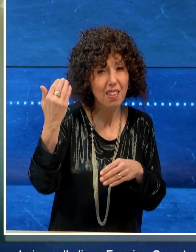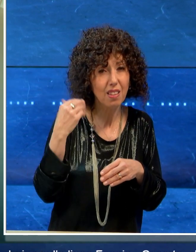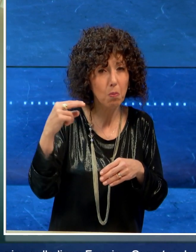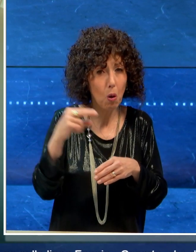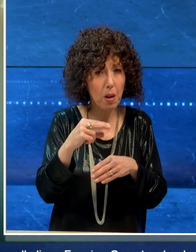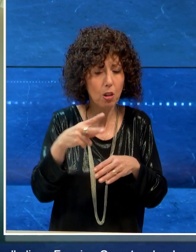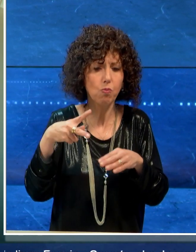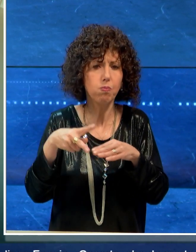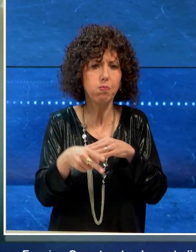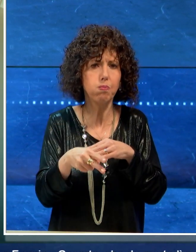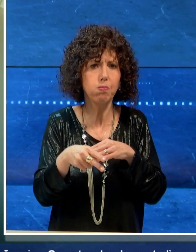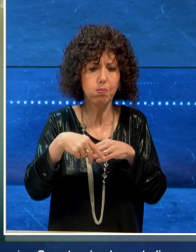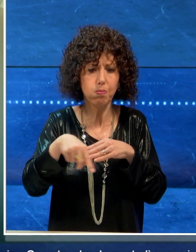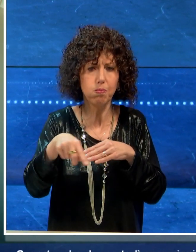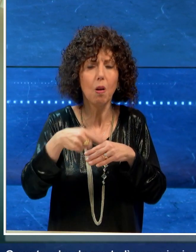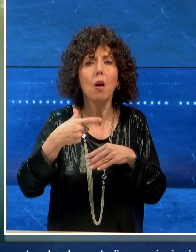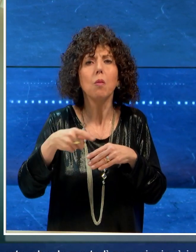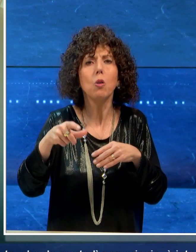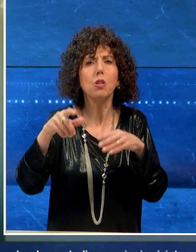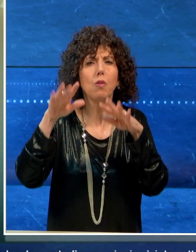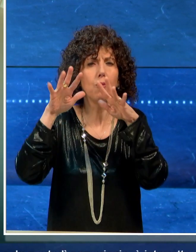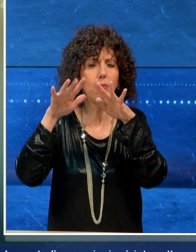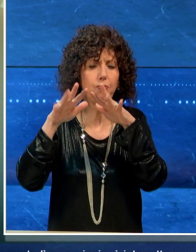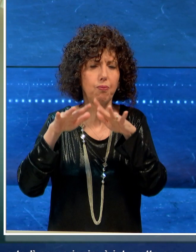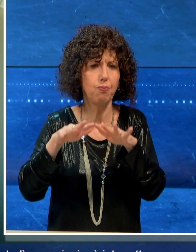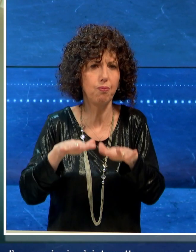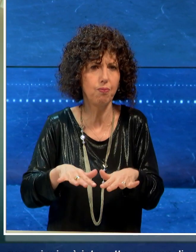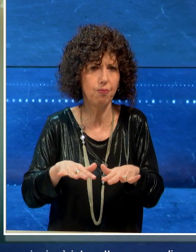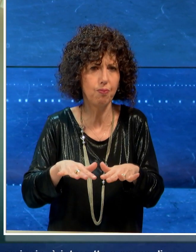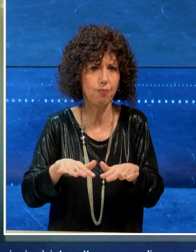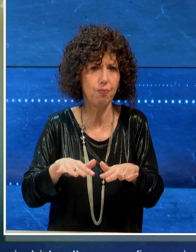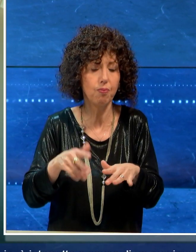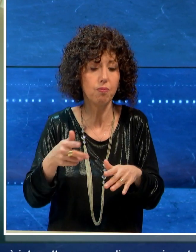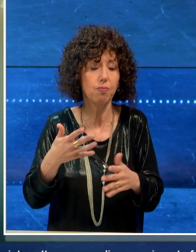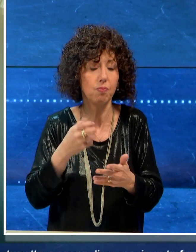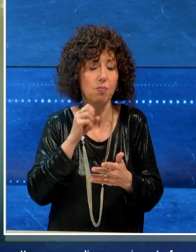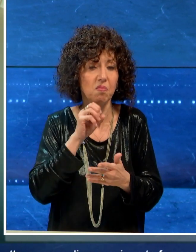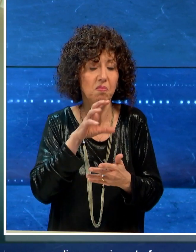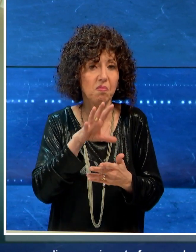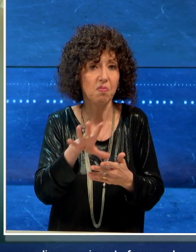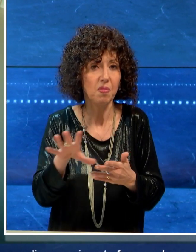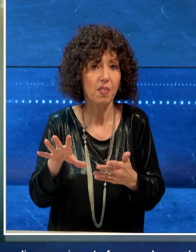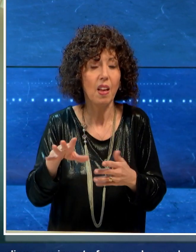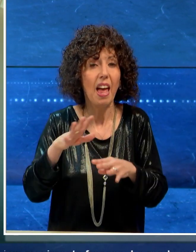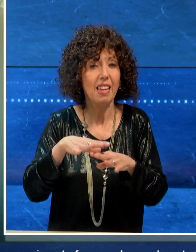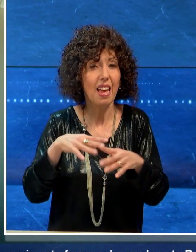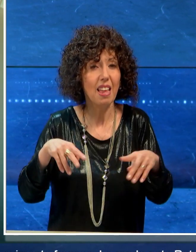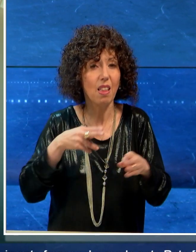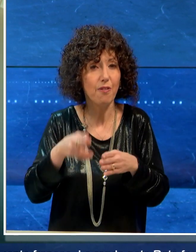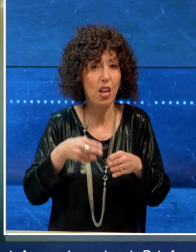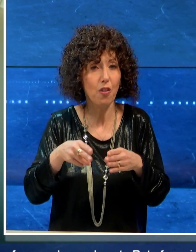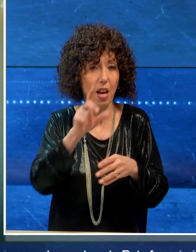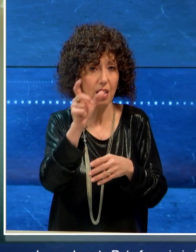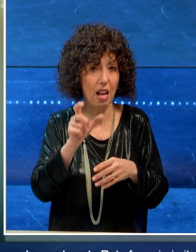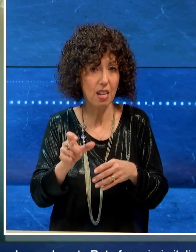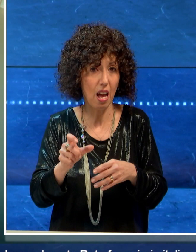è interrotta a causa di un movimento franoso l rende noto rete ferroviaria